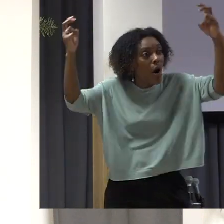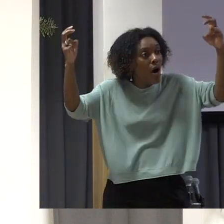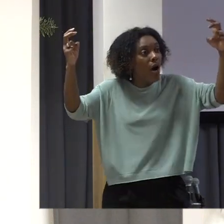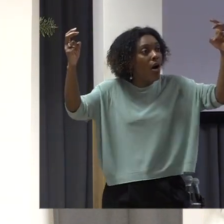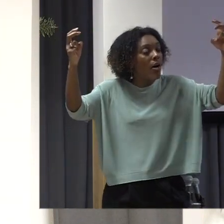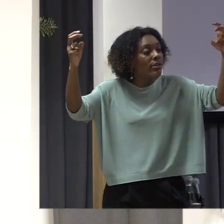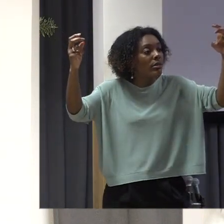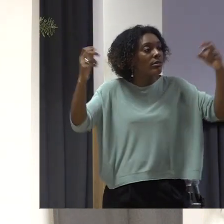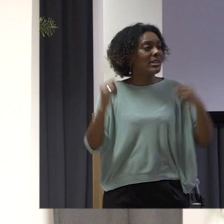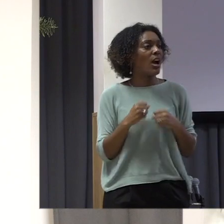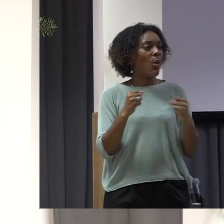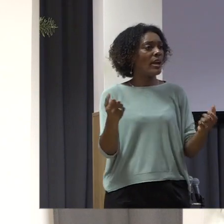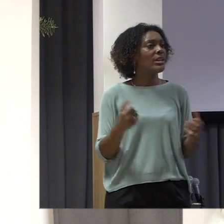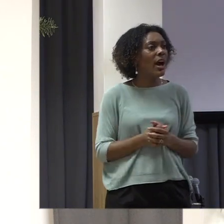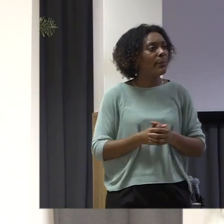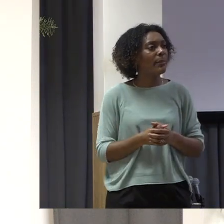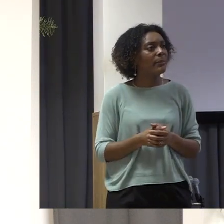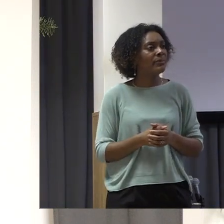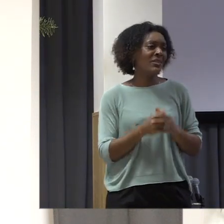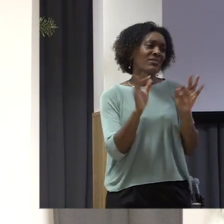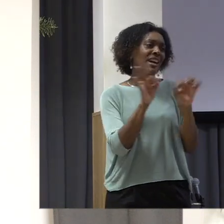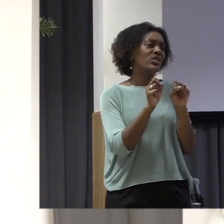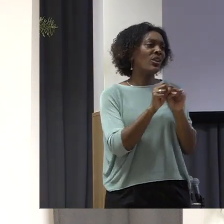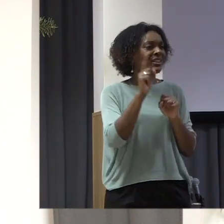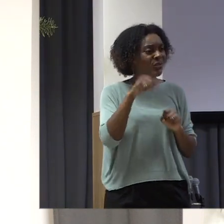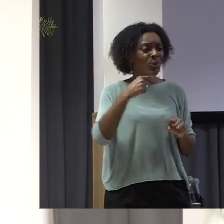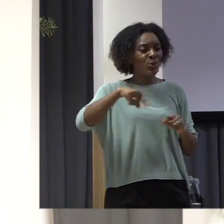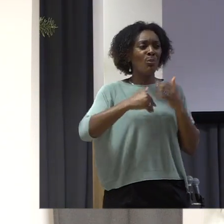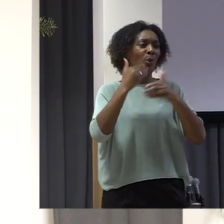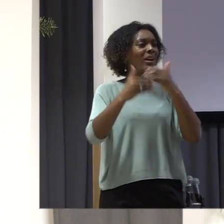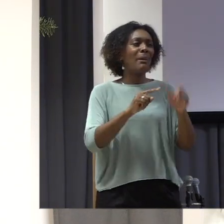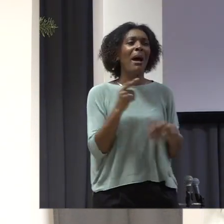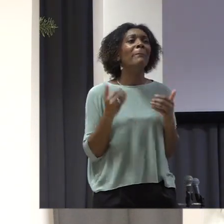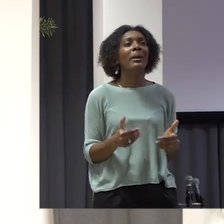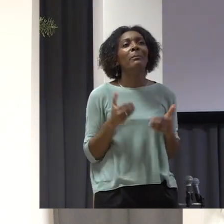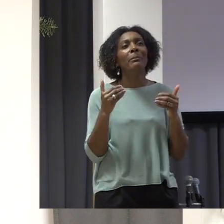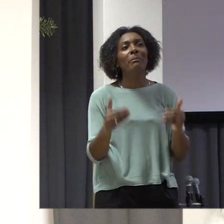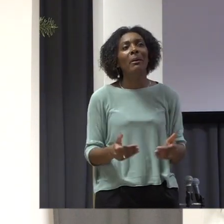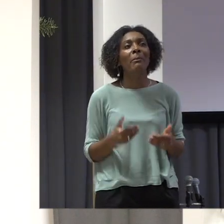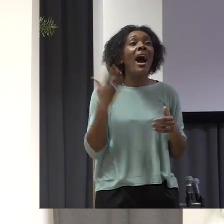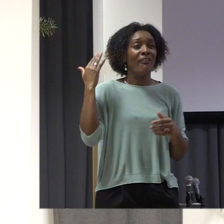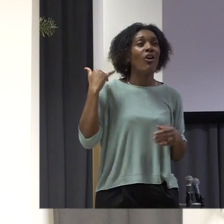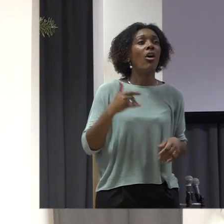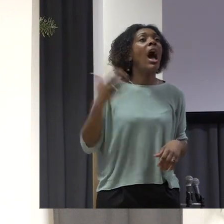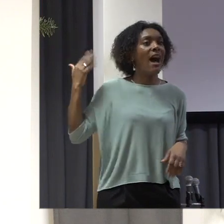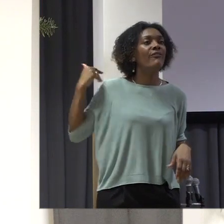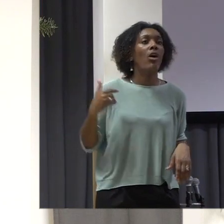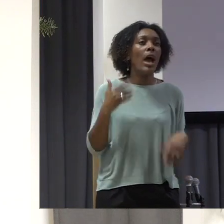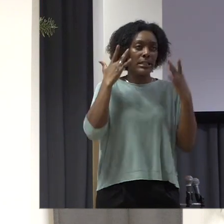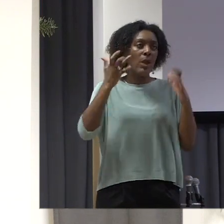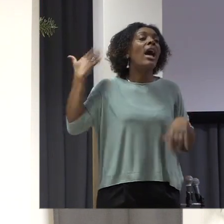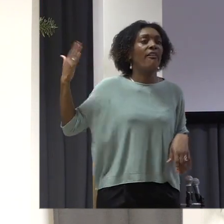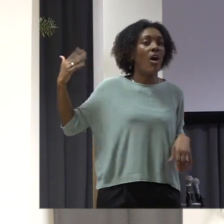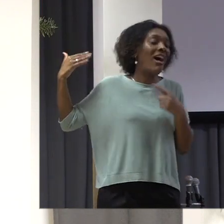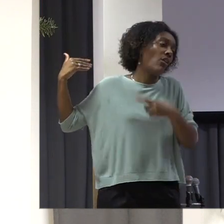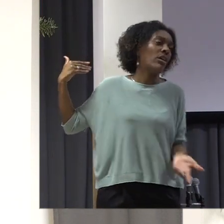et sœurs, comment c'est important d'être dans cette démarche de progrès, ne pas rester sur des expériences passées, mais jour après jour